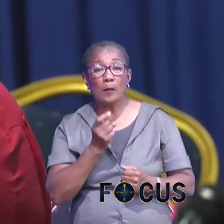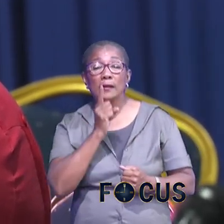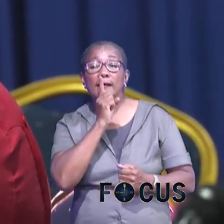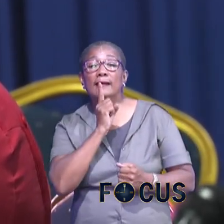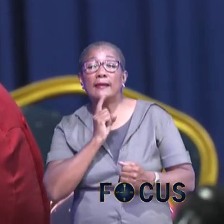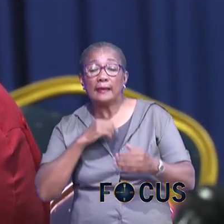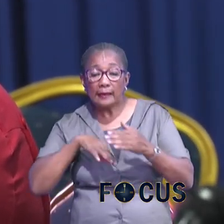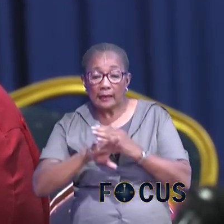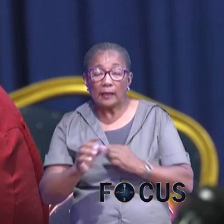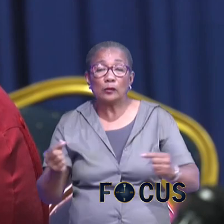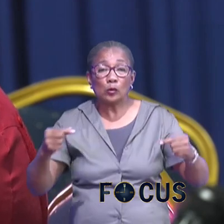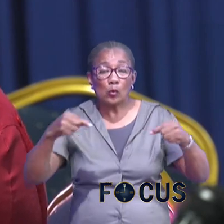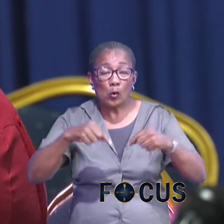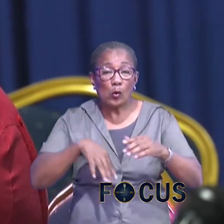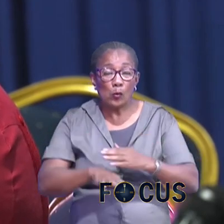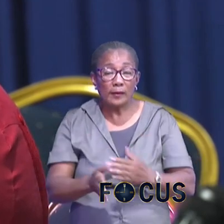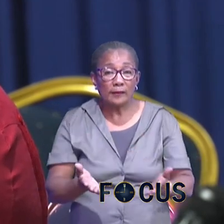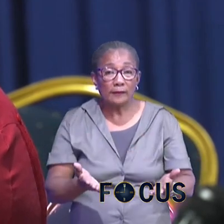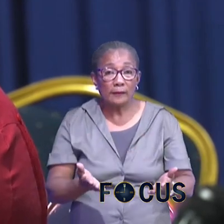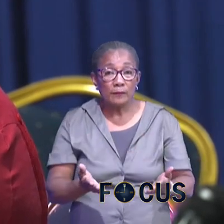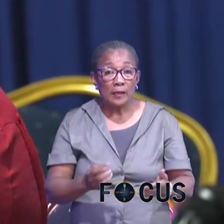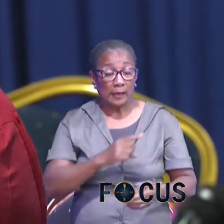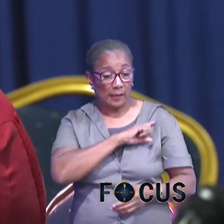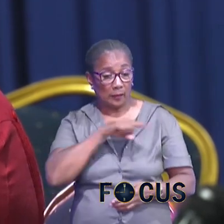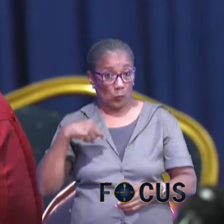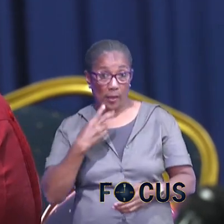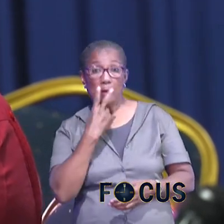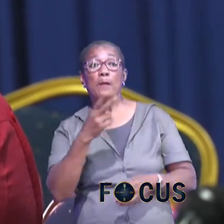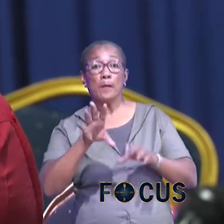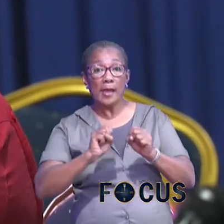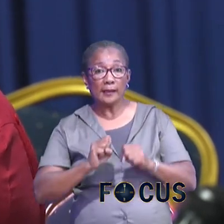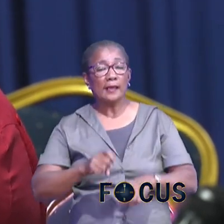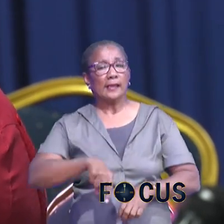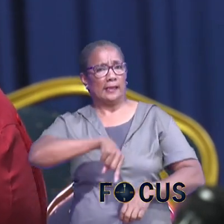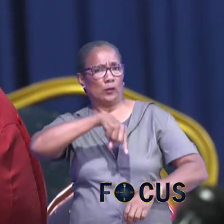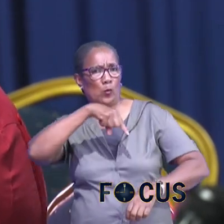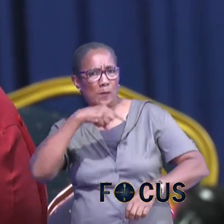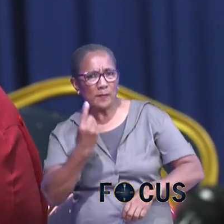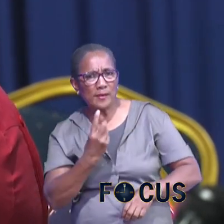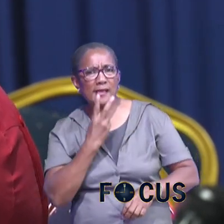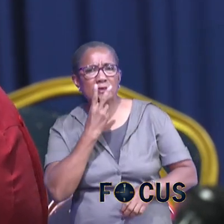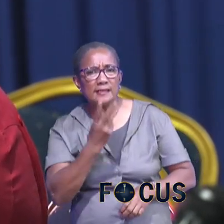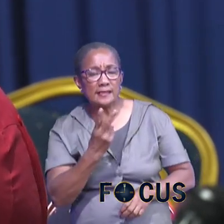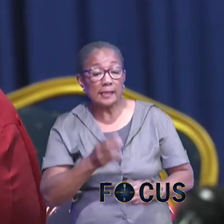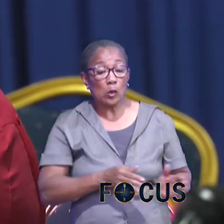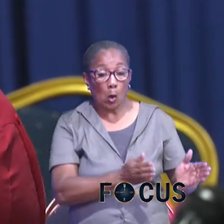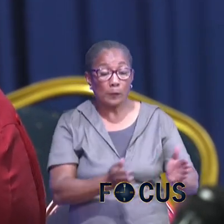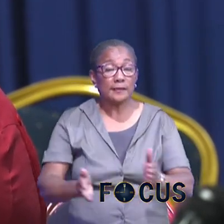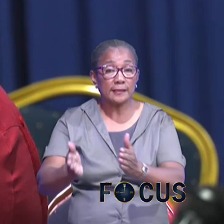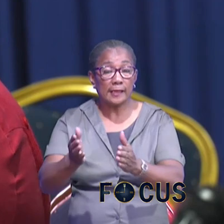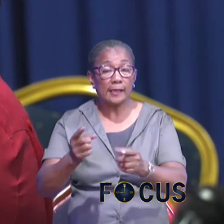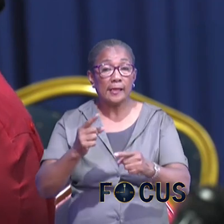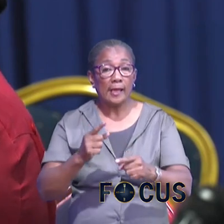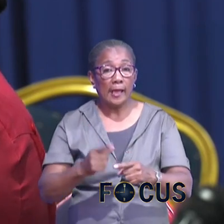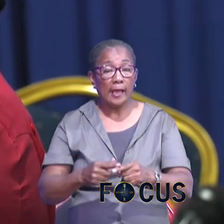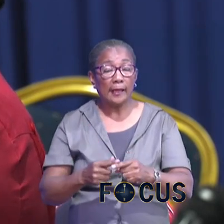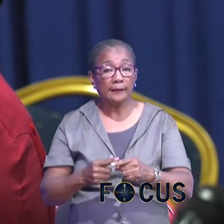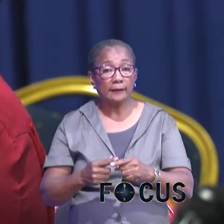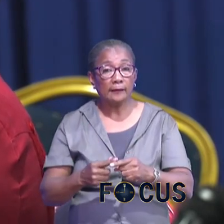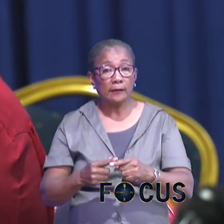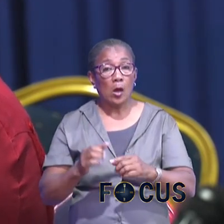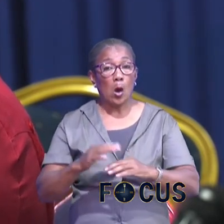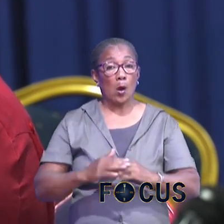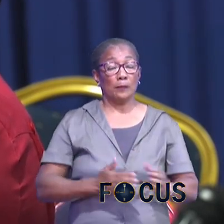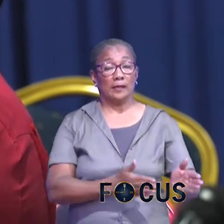binnenweg te hebben, om binnen te komen. Dat we merken dat we meer bewegingen zien op zee en